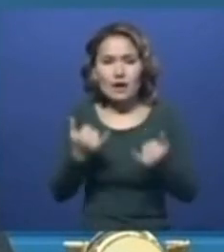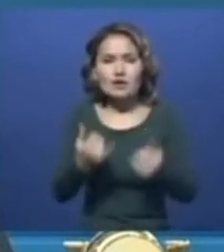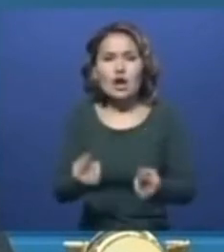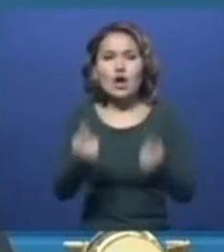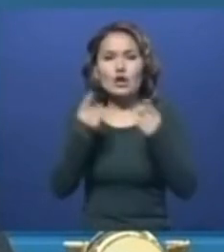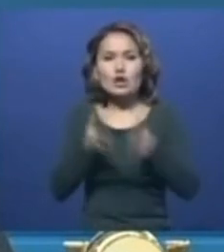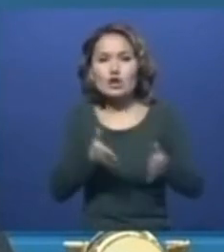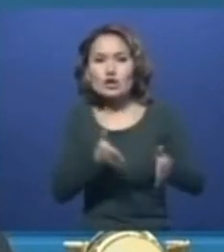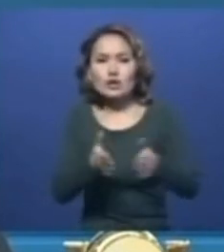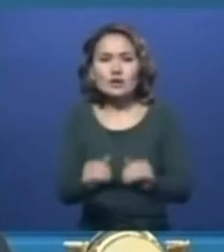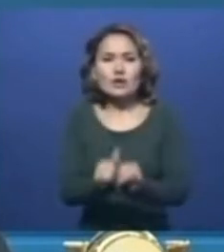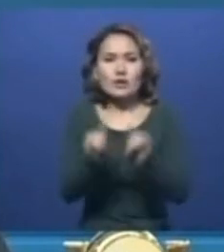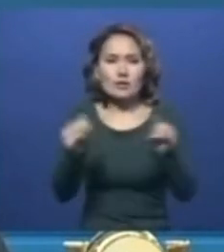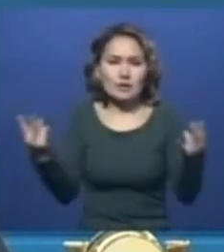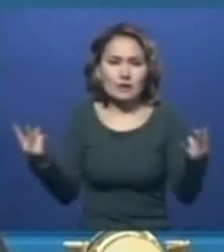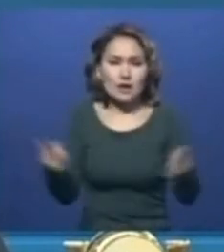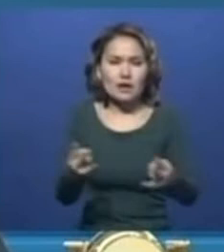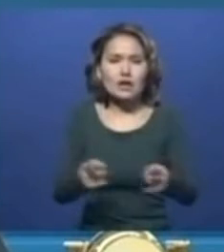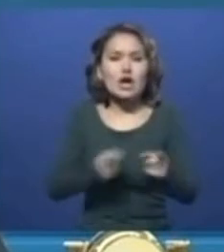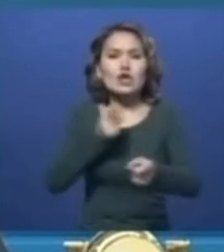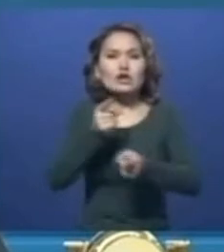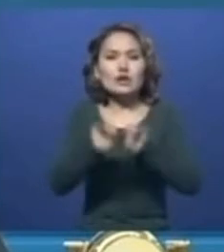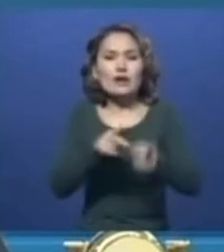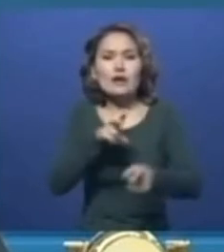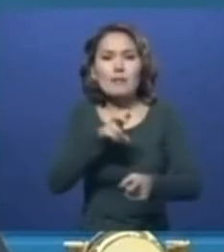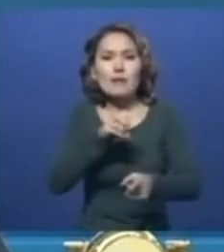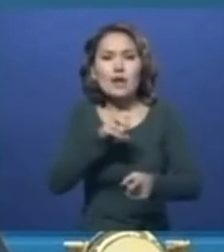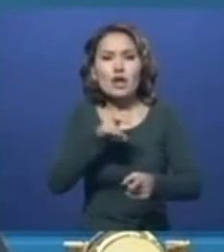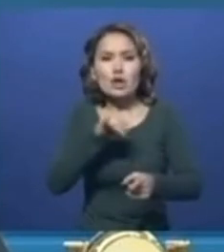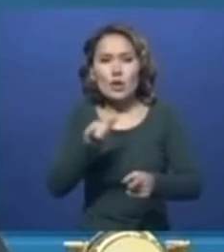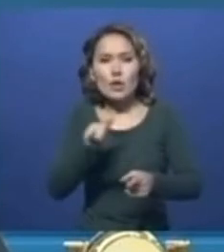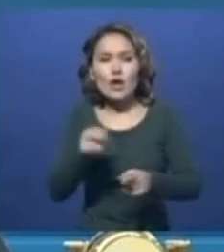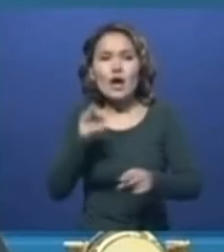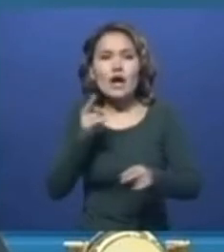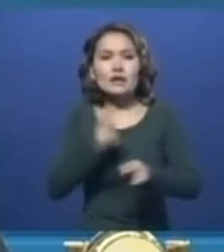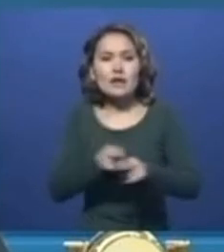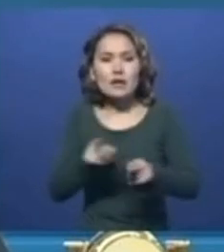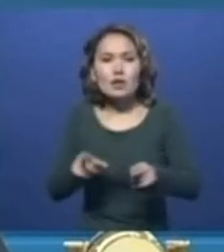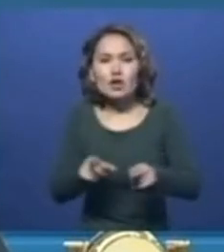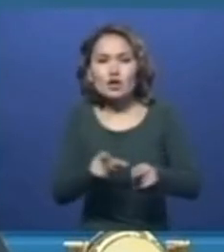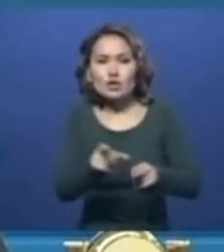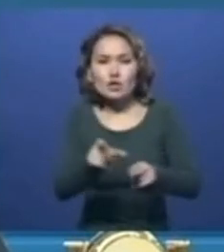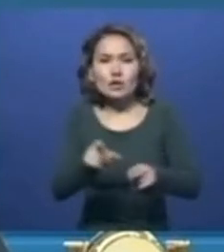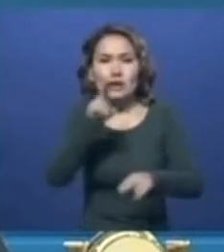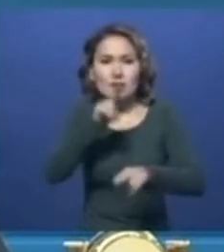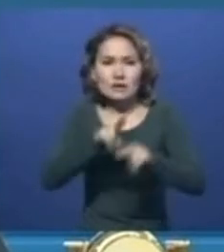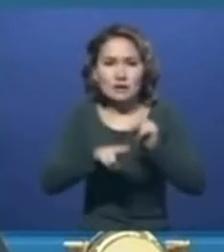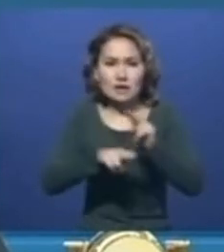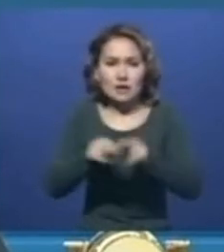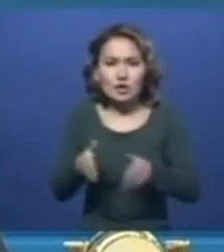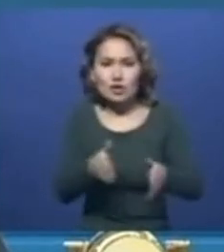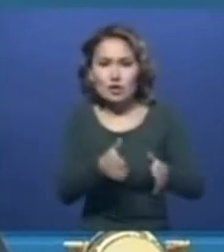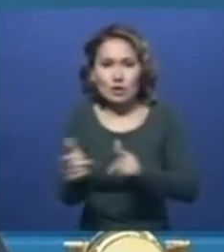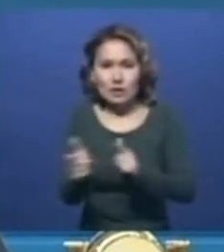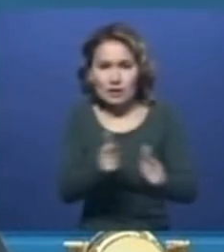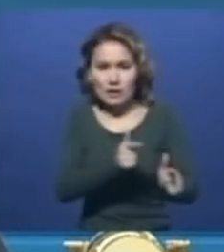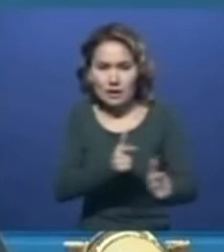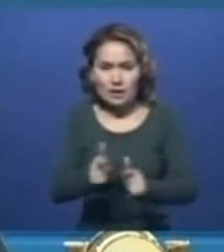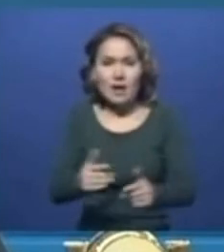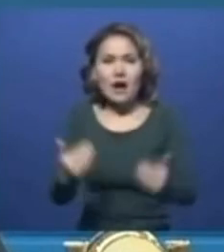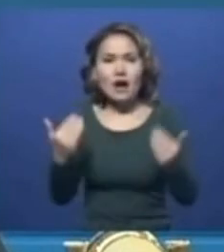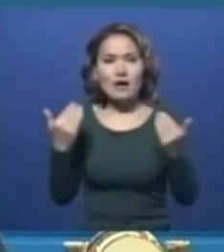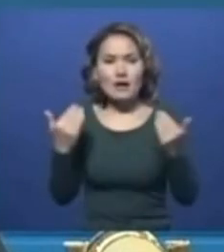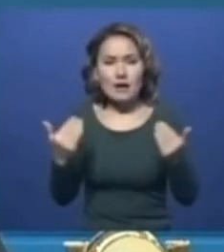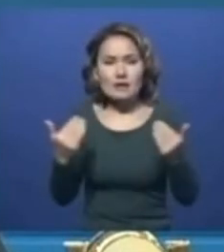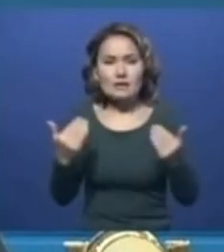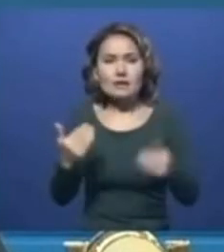бойында. Әнеугүні Жезқазған бейнеу деген темір жол салдық, айдалада, бетпақдалада. Қазірдің өзінде, мынау Асқар